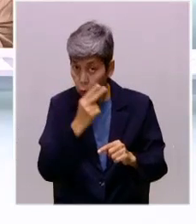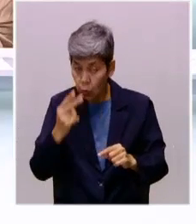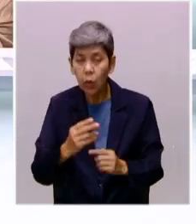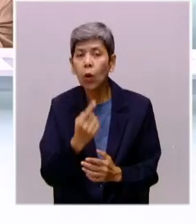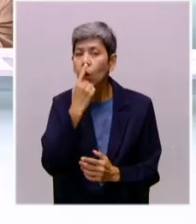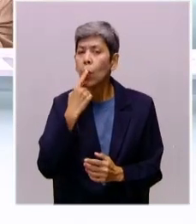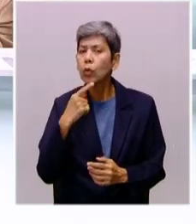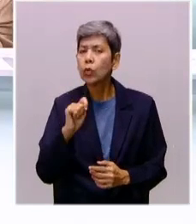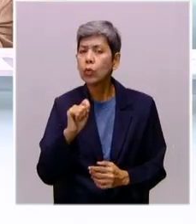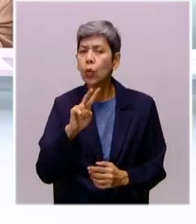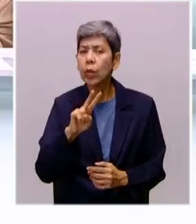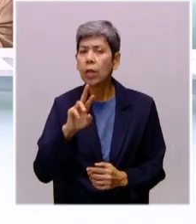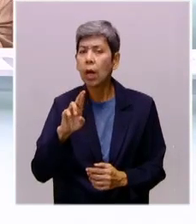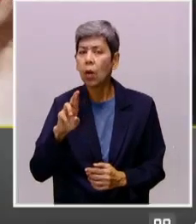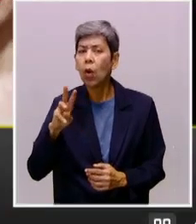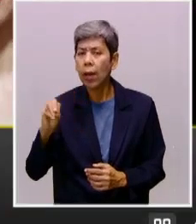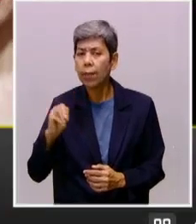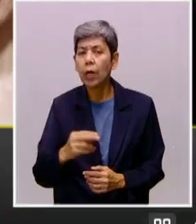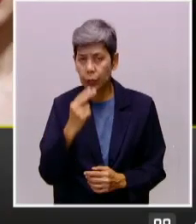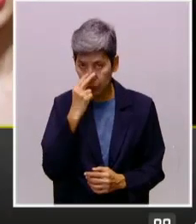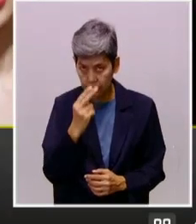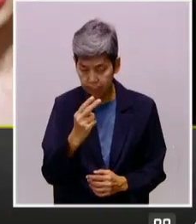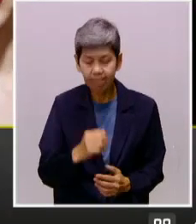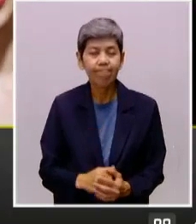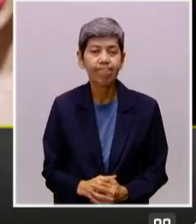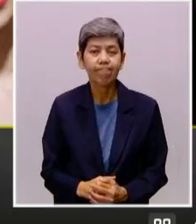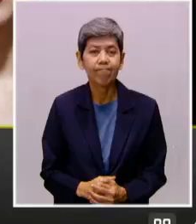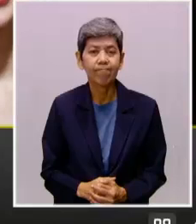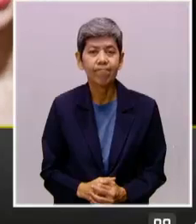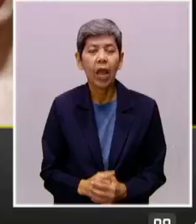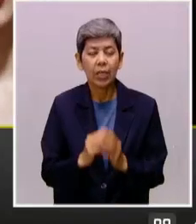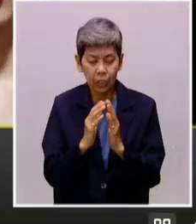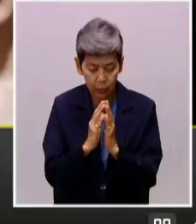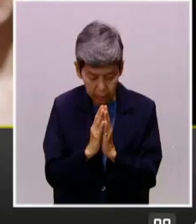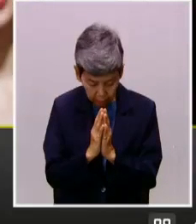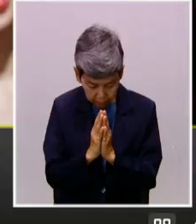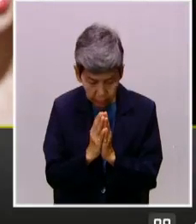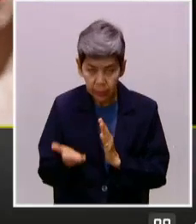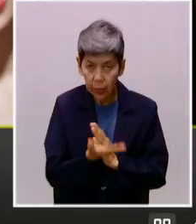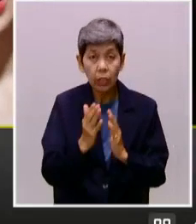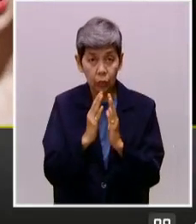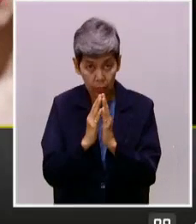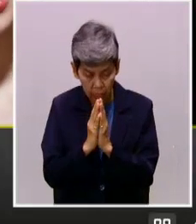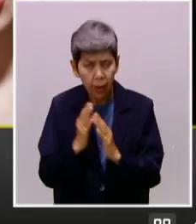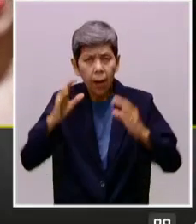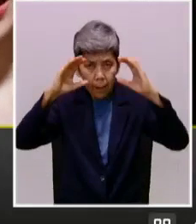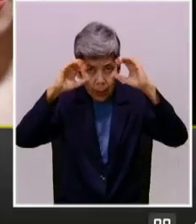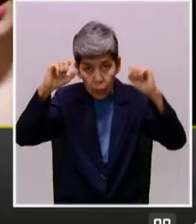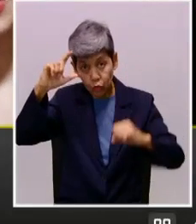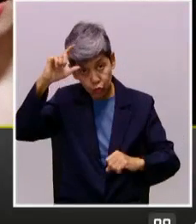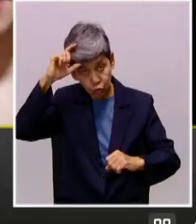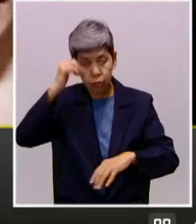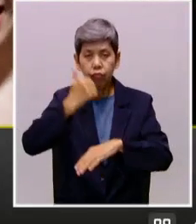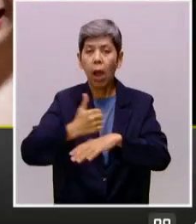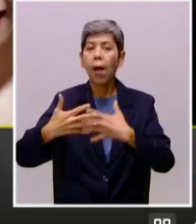ทรูวี roomติดตามได้กับคุณเกรสค่ะสวัสดีค่ะสวัดีสวัสดีค่ะคุณลิซ่าคุณพลอยคุณผู้ชมคะประธานาธิบดีโจไบเดน